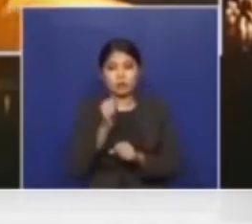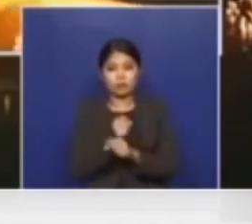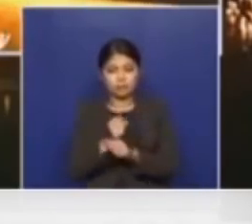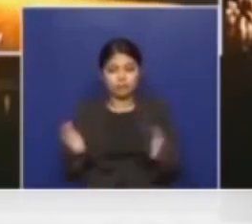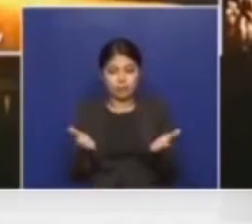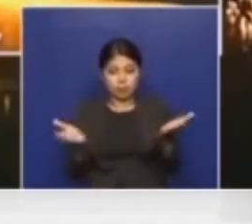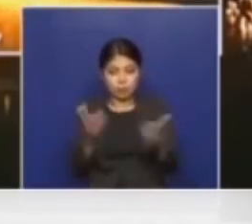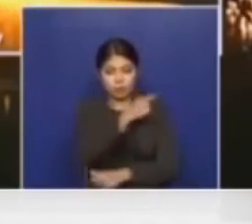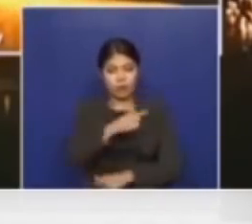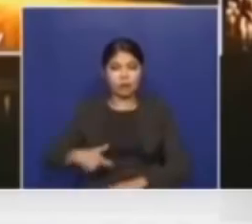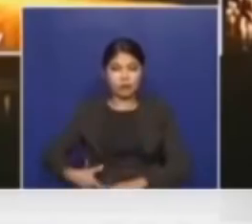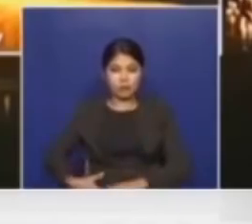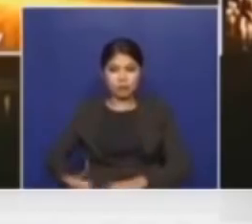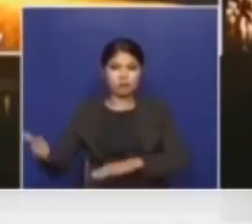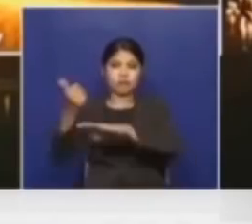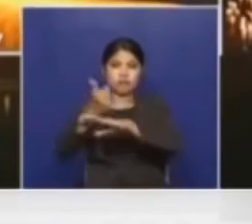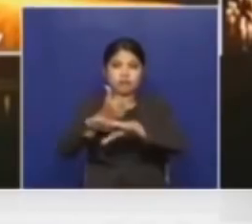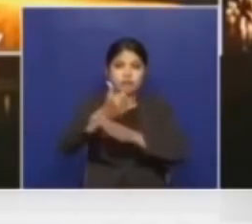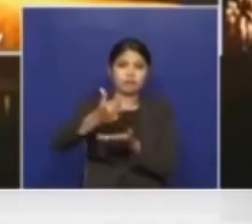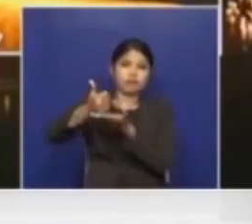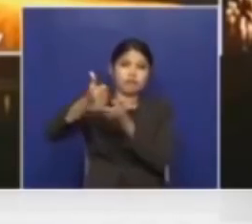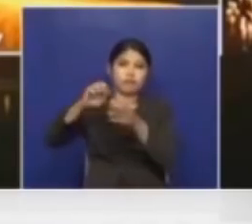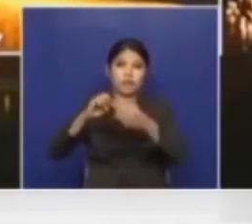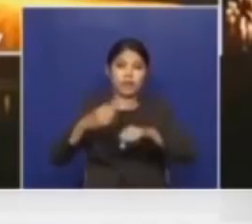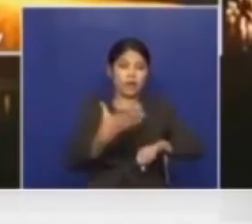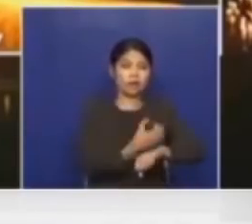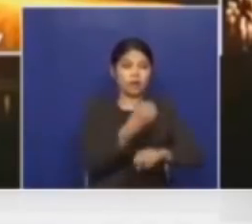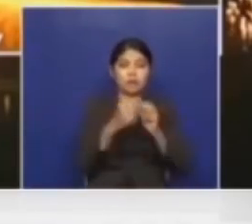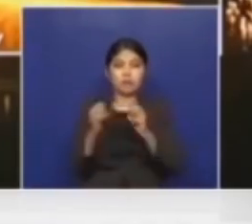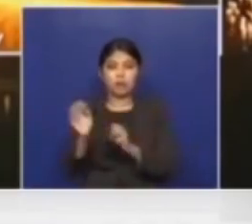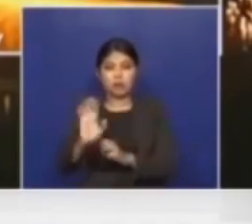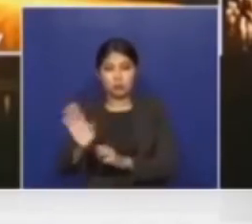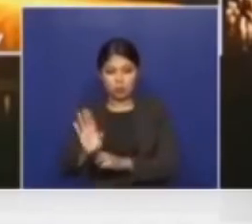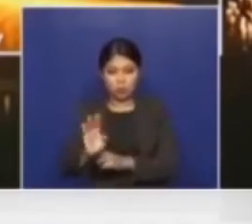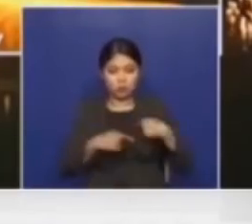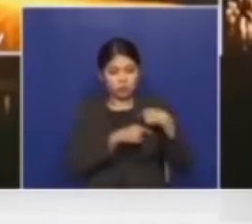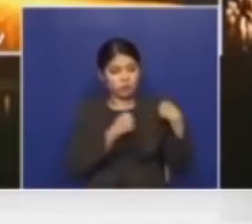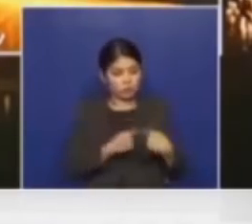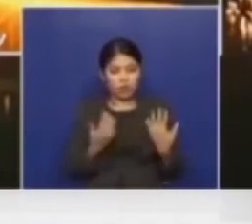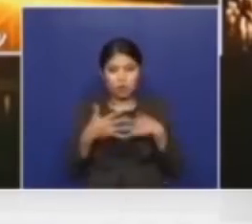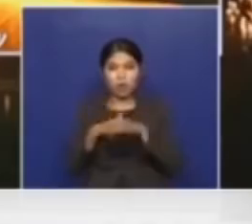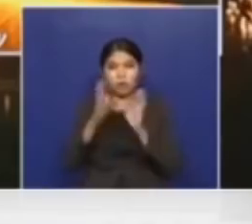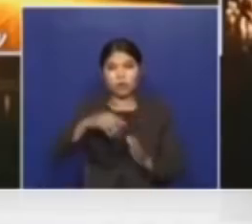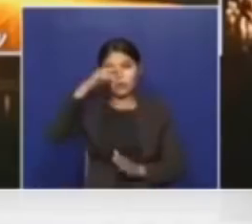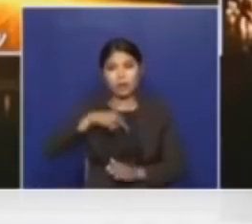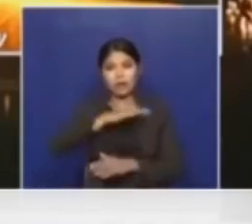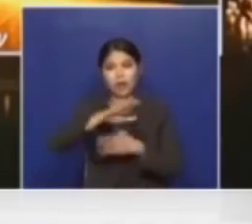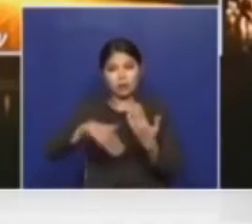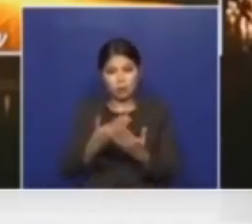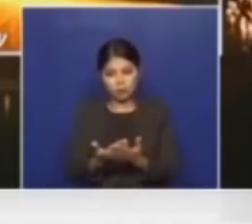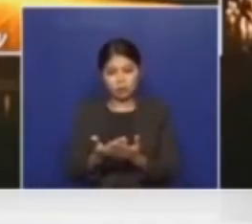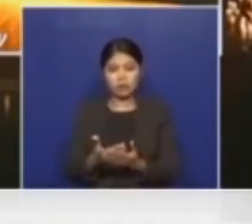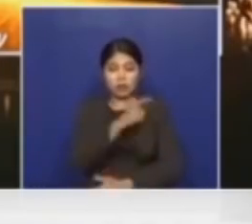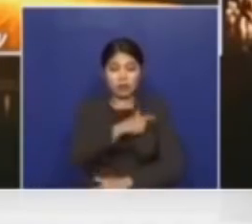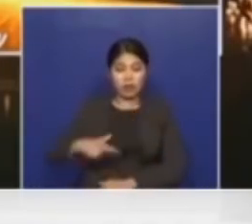เขาโดนยาวนะคะดีต่างๆซึ่งตื่นตัวมันเป็นคดีที่ที่เสียหายนะเสียหายในชนและเบอร์ทชั่นส่วนตัวด้วยและ